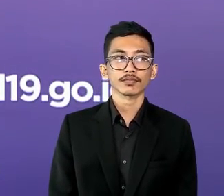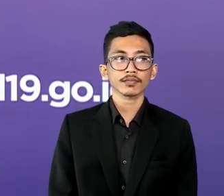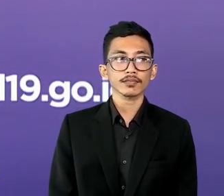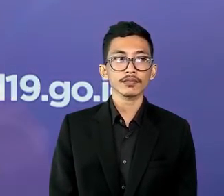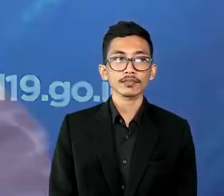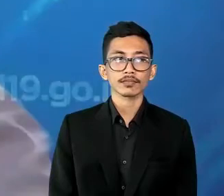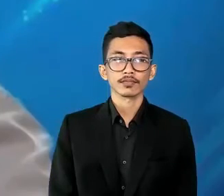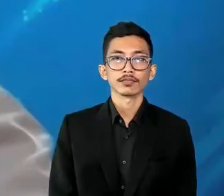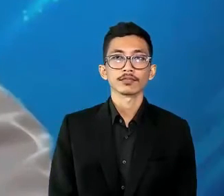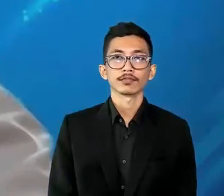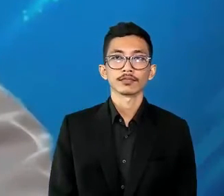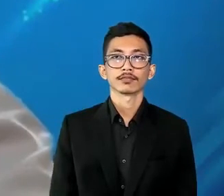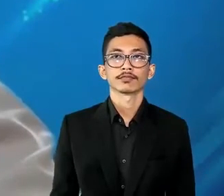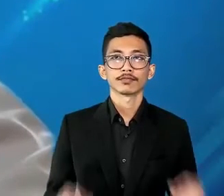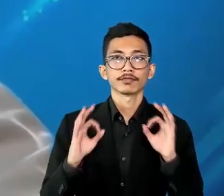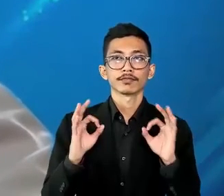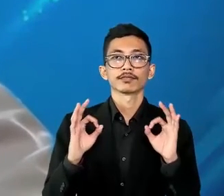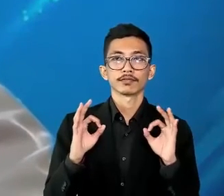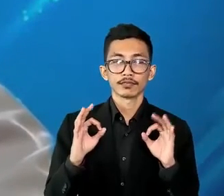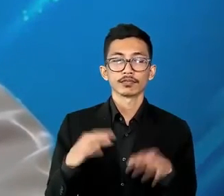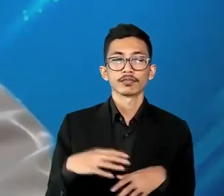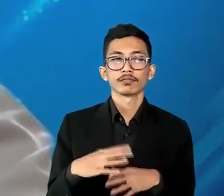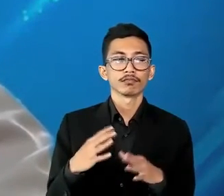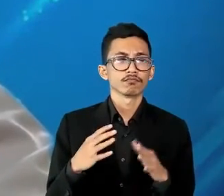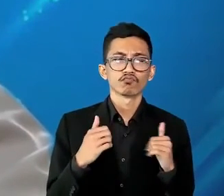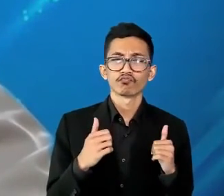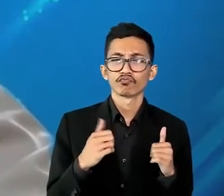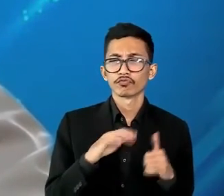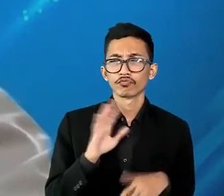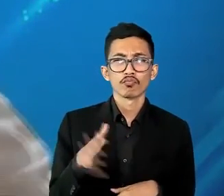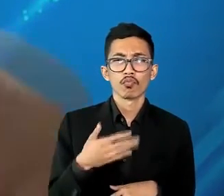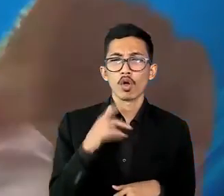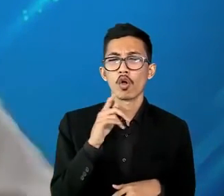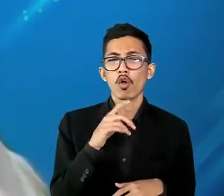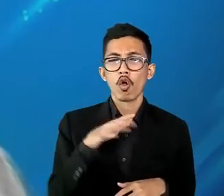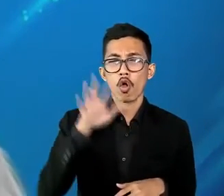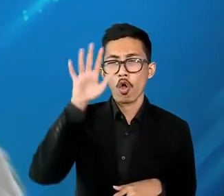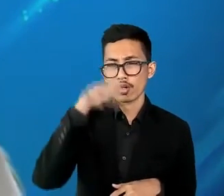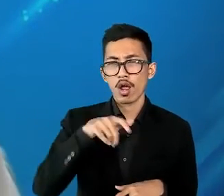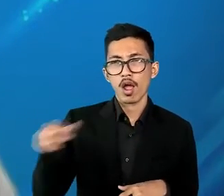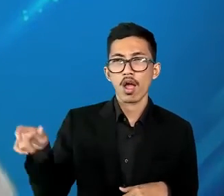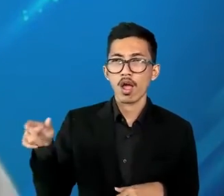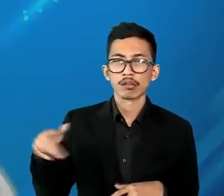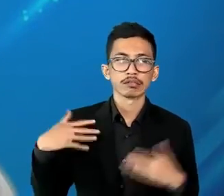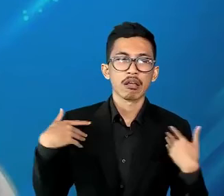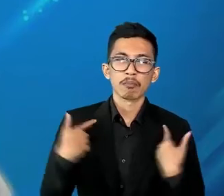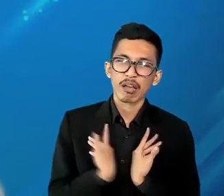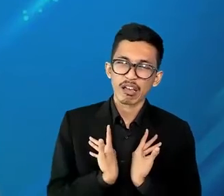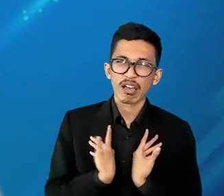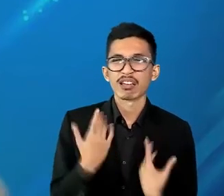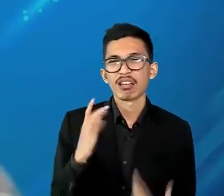idenya baik, karena memang sekarang semua orang sudah mulai capek ya,